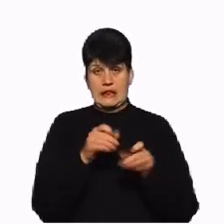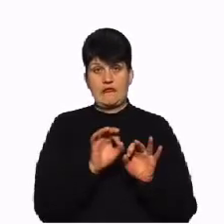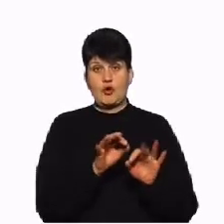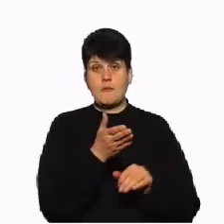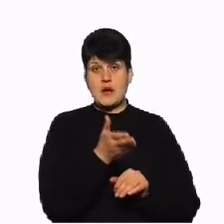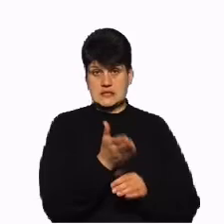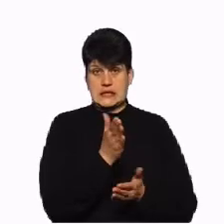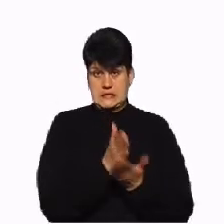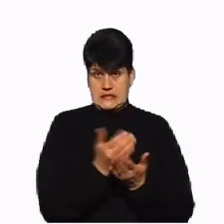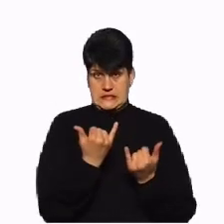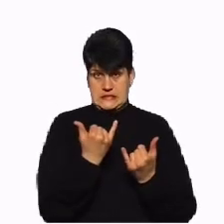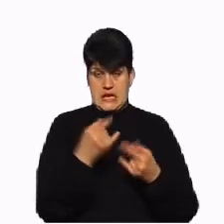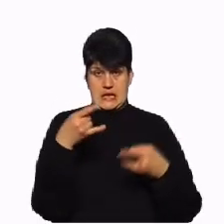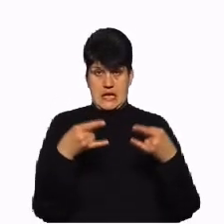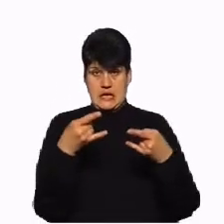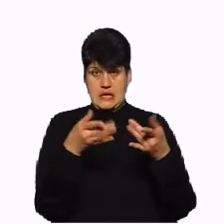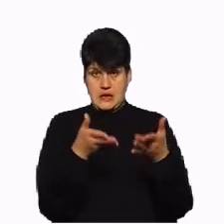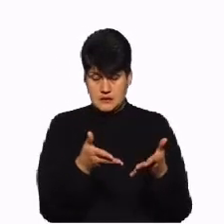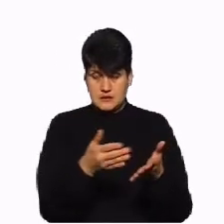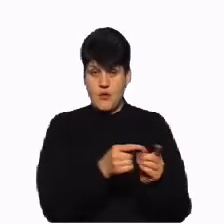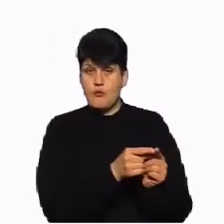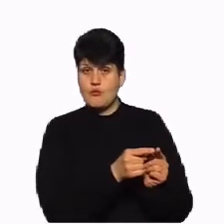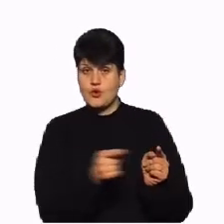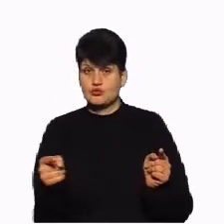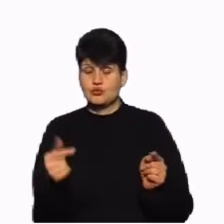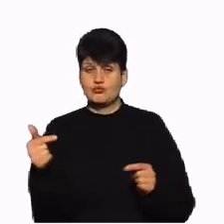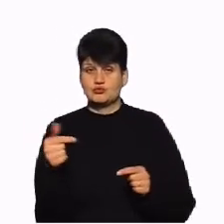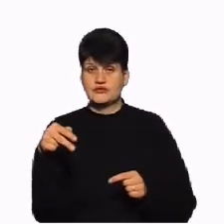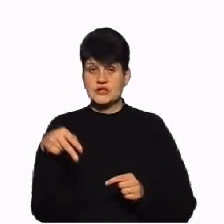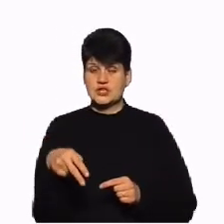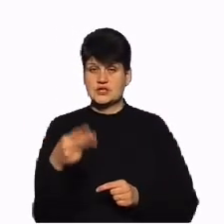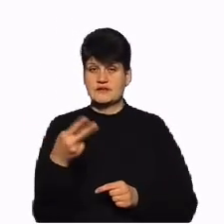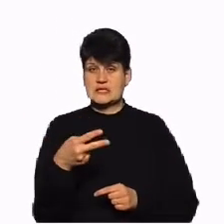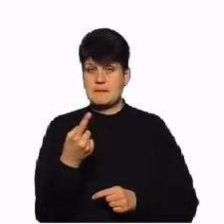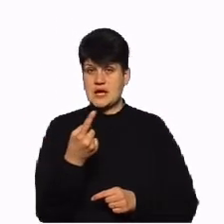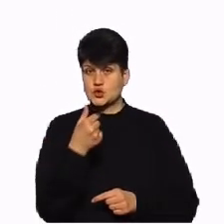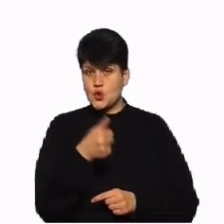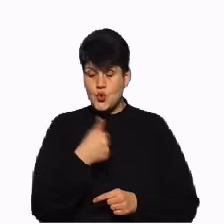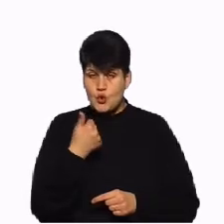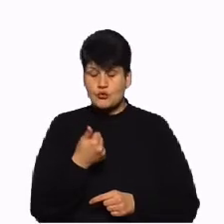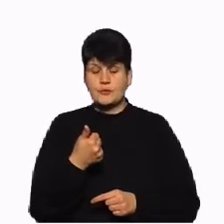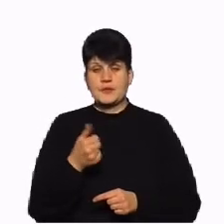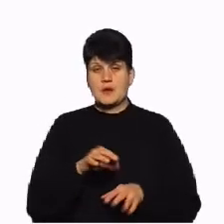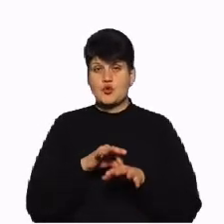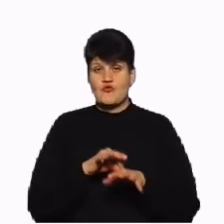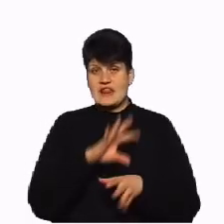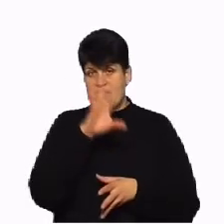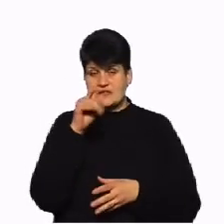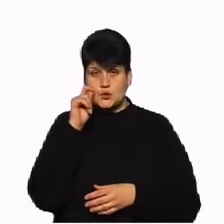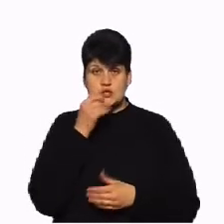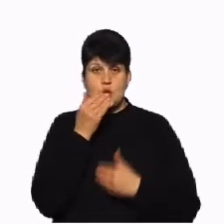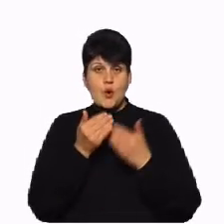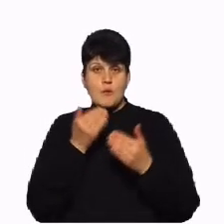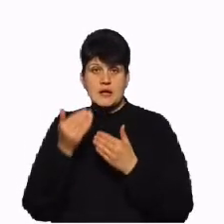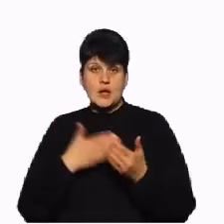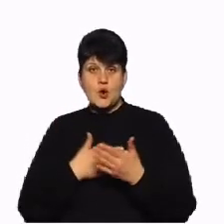зараз на екранах. Впродовж грудня 2021 року КМІС провів, власне, всеукраїнське опитування громадської думки. І